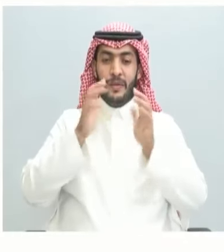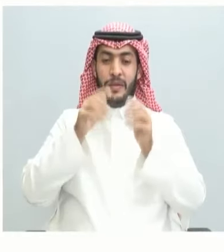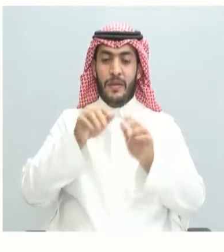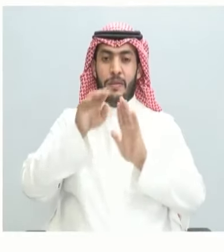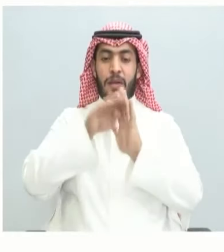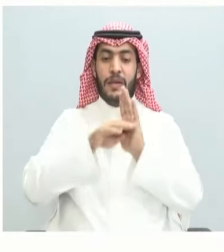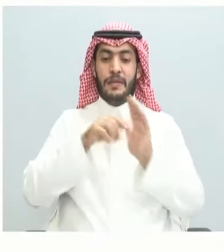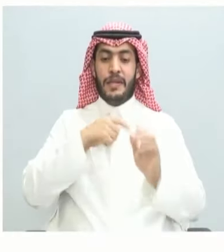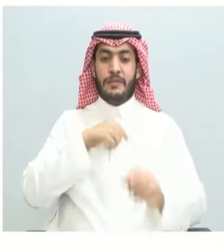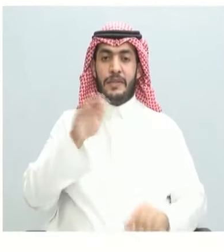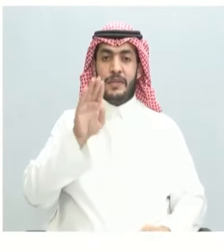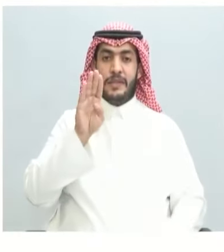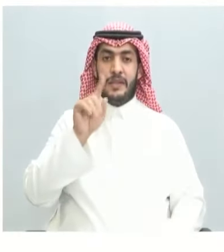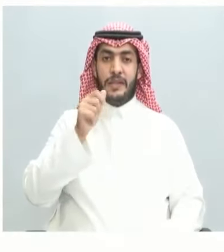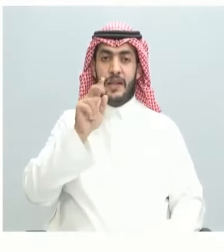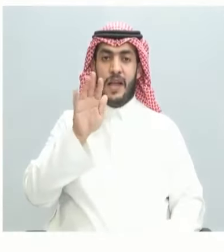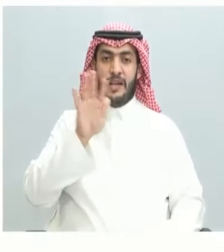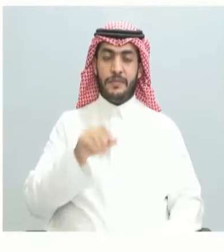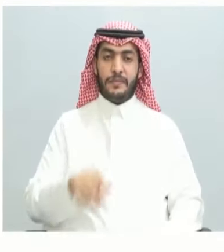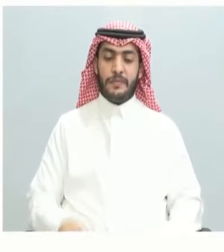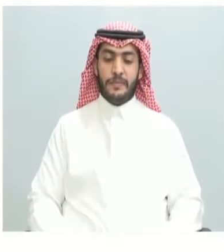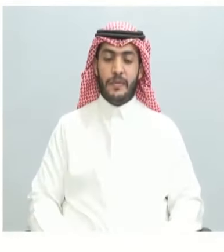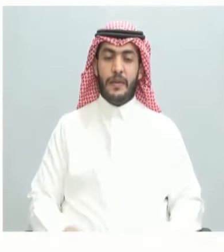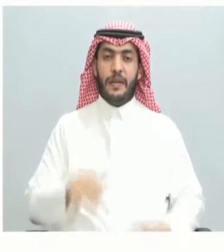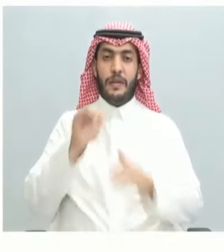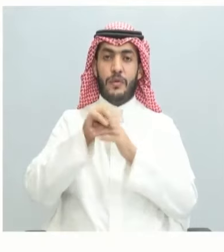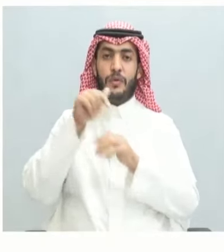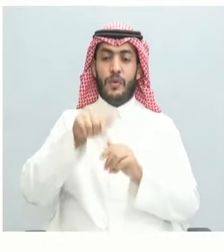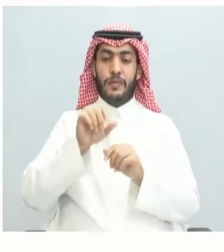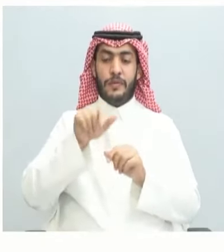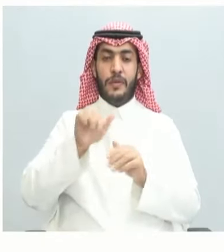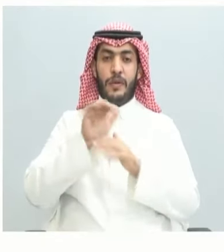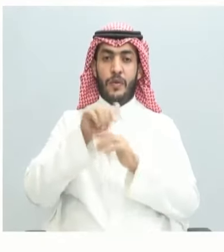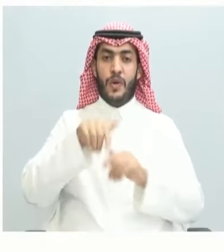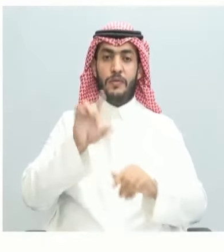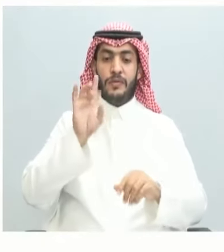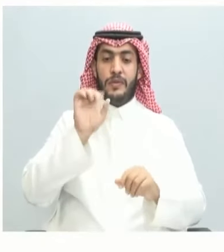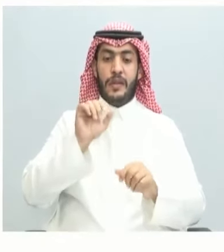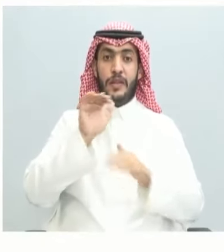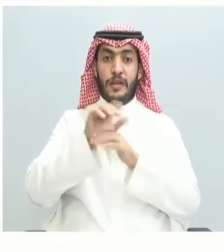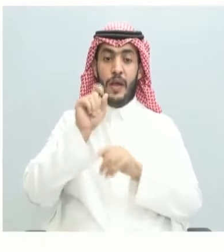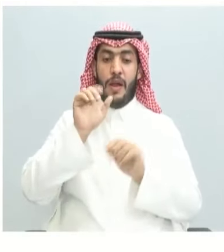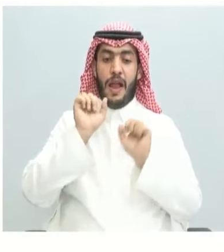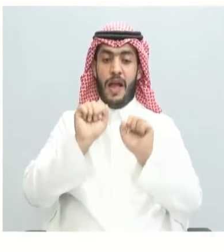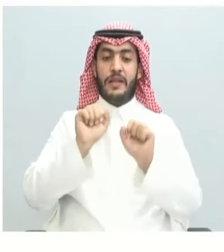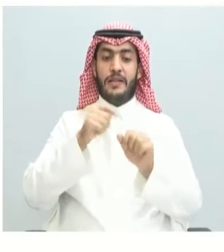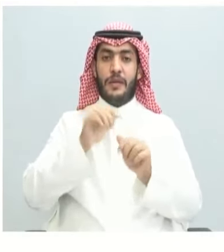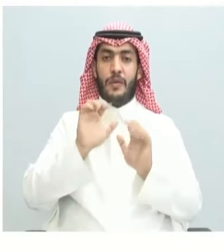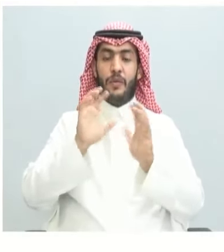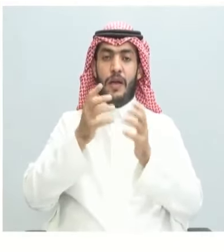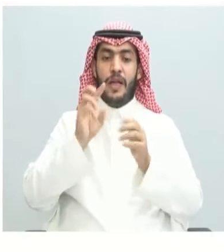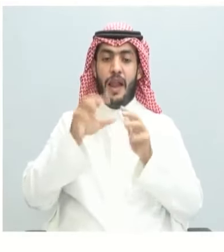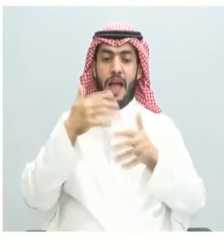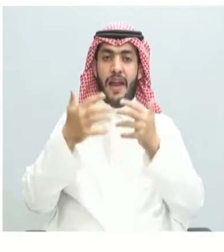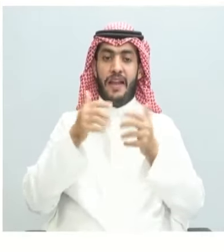برنامج السكراتش طيب اذا درسنا اليوم باذن الله سيكون الدرس الاول الخاص في الوحده الثالثه وهي